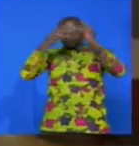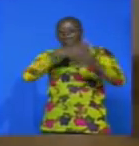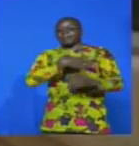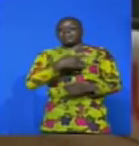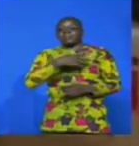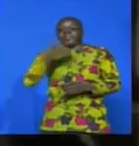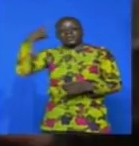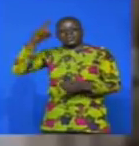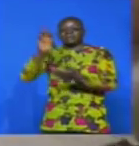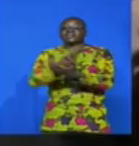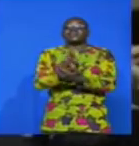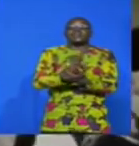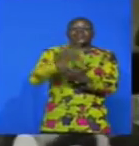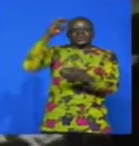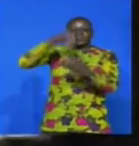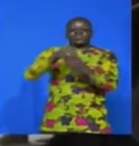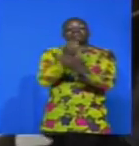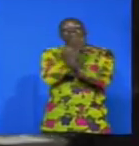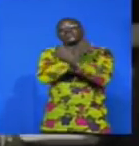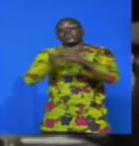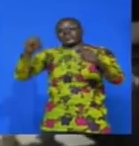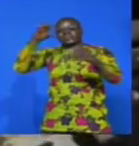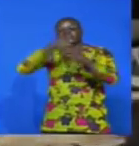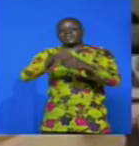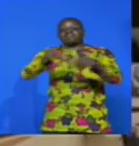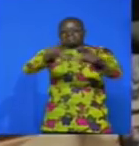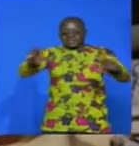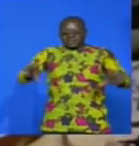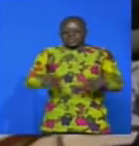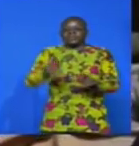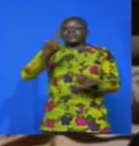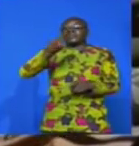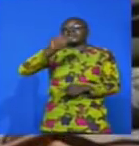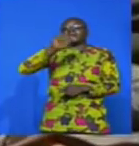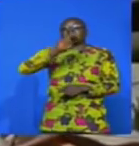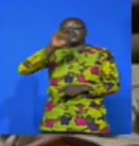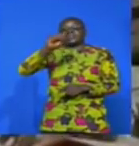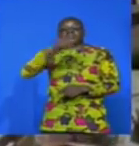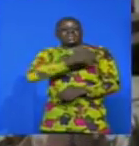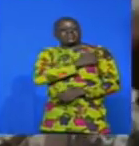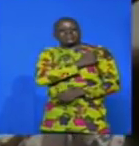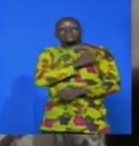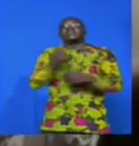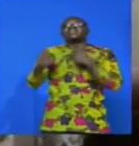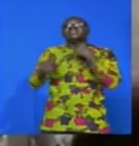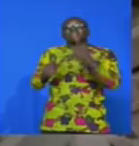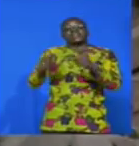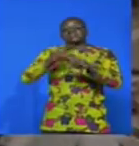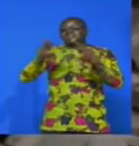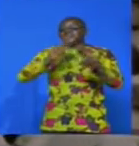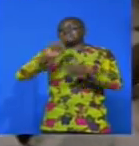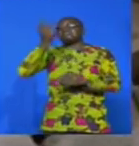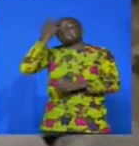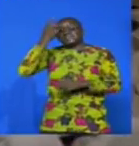vidéos de leurs opérations de sauvetage dans les zones pilonnées par Damas. Les volontaires se disent neutres sur l'échiquier politique, mais le